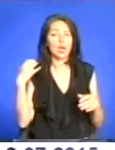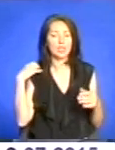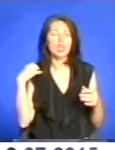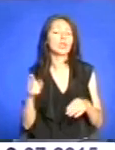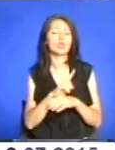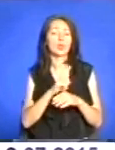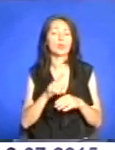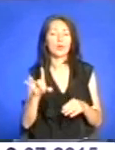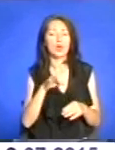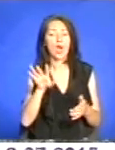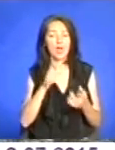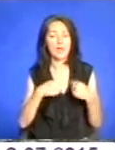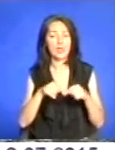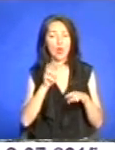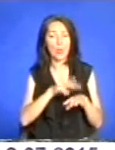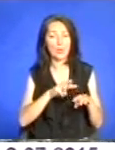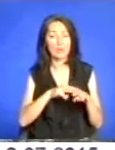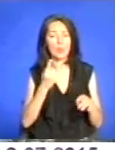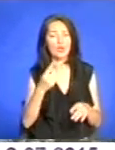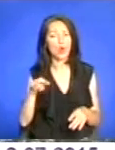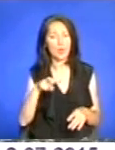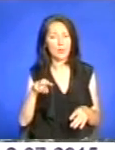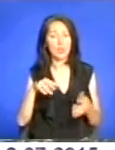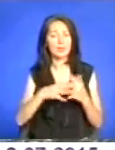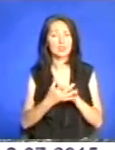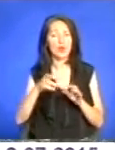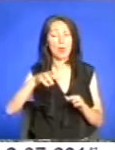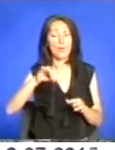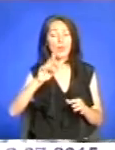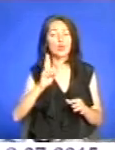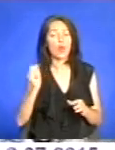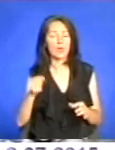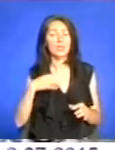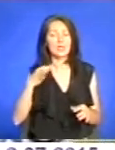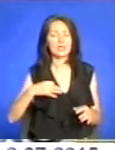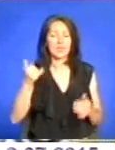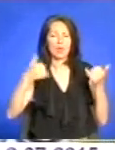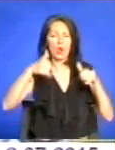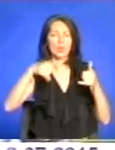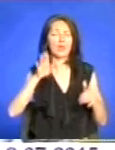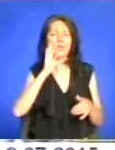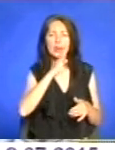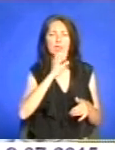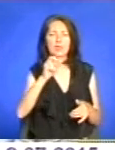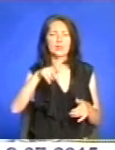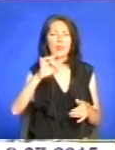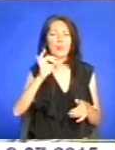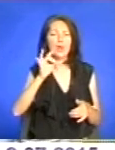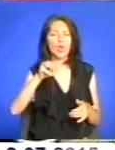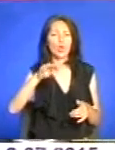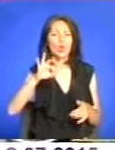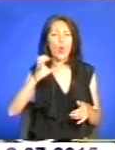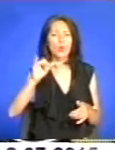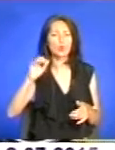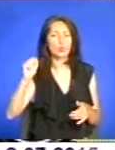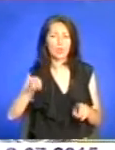райвідділу міліції Богдана Гульмана, 1 липня в селі Мишковичі син облив матір спиртосумішю та підпалив. Коли чоловік зрозумів,